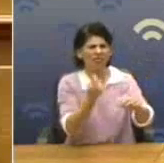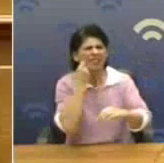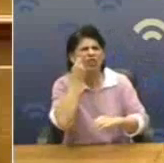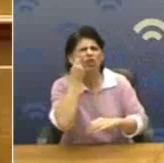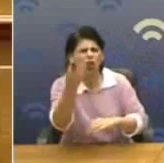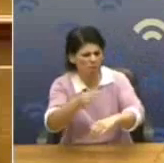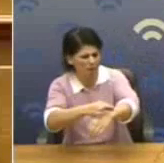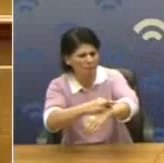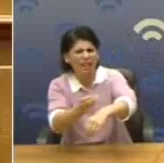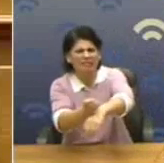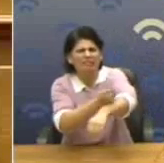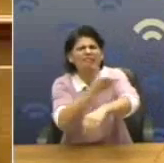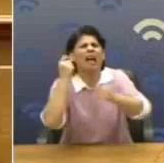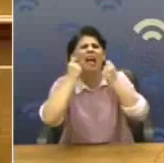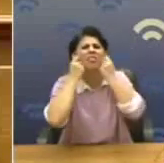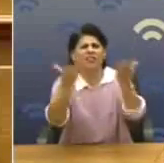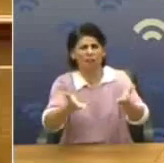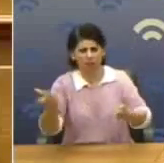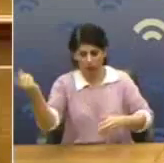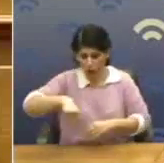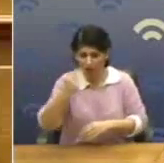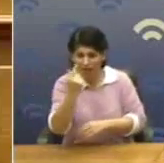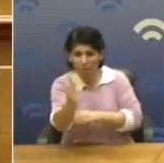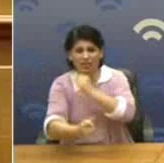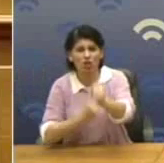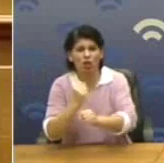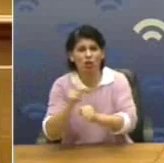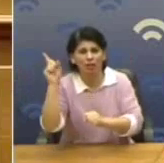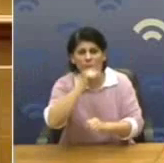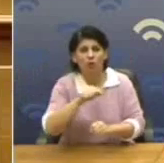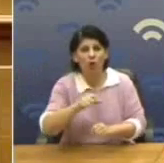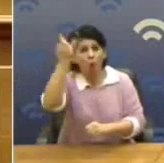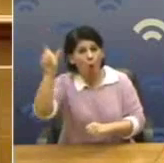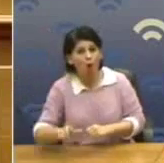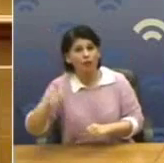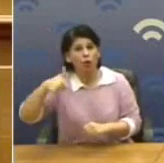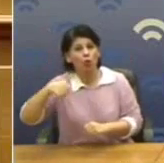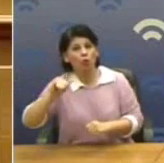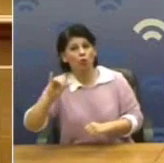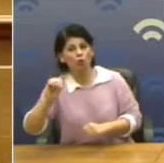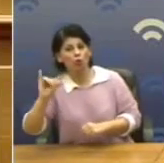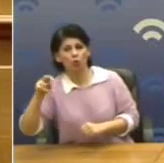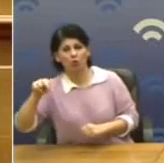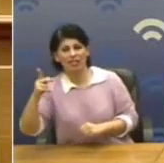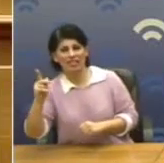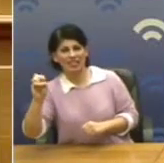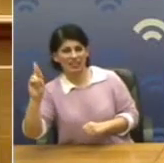να το διαψεύσετε αυτό 1,5 χρόνο τώρα που το λέτε, όταν και ο ίδιος ο Γιούγκερ σε συνέντευξή του στο Παπαχελά